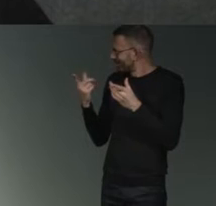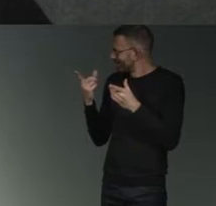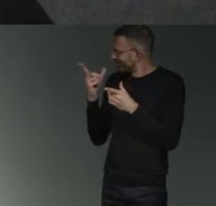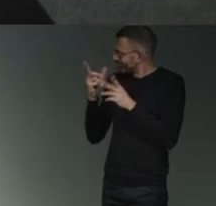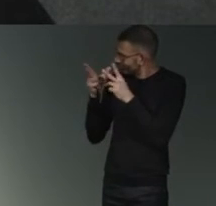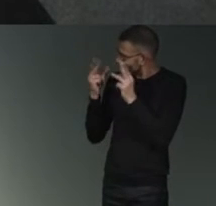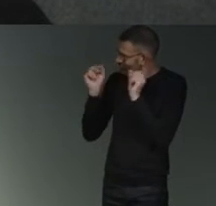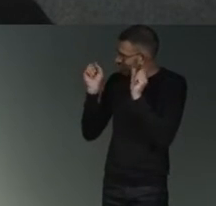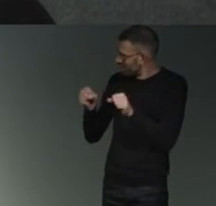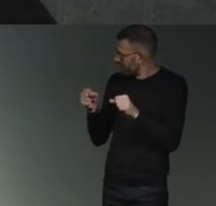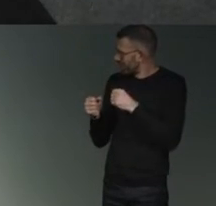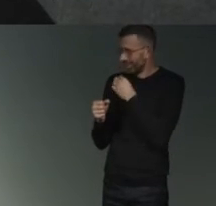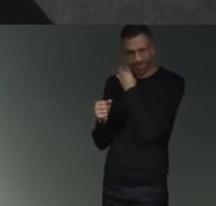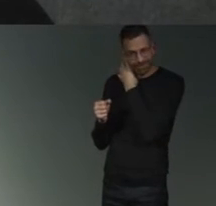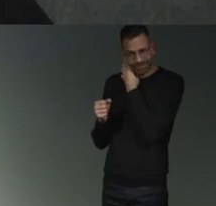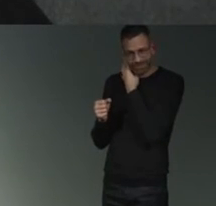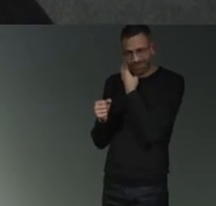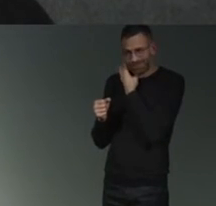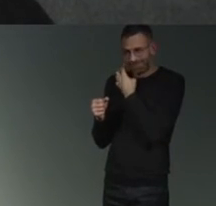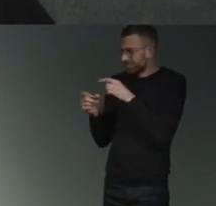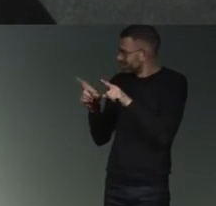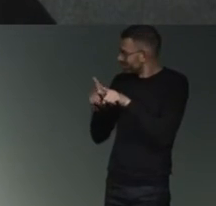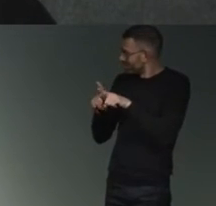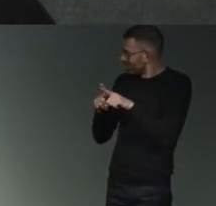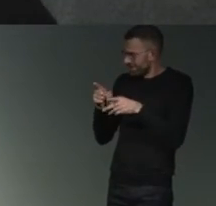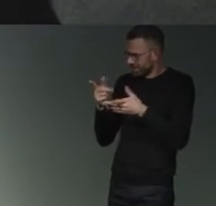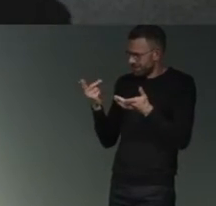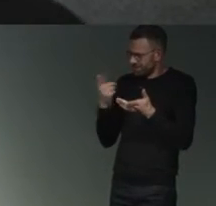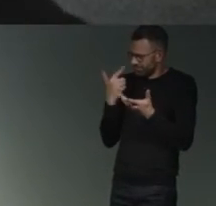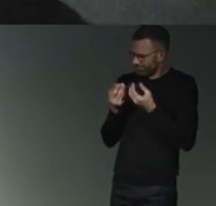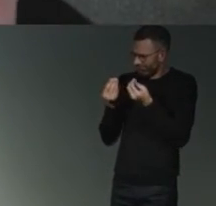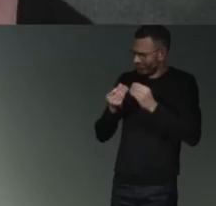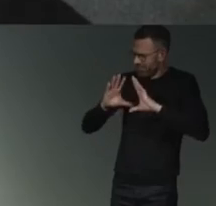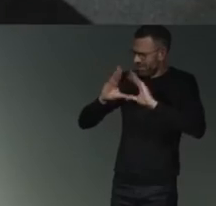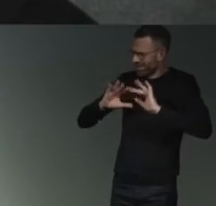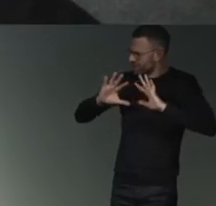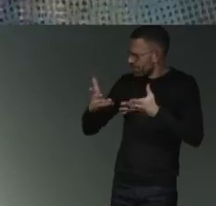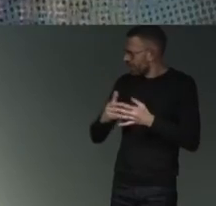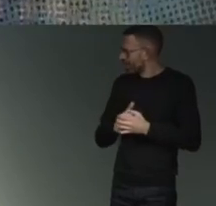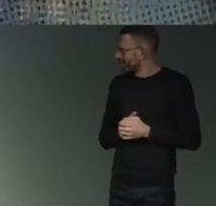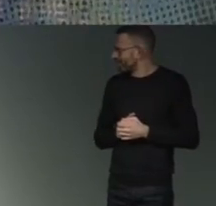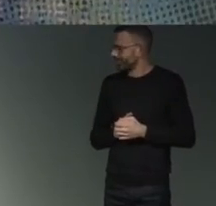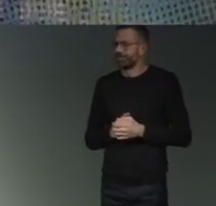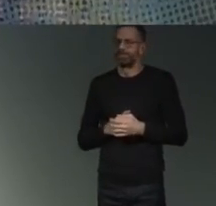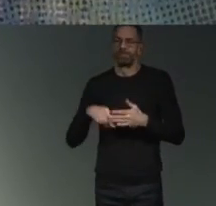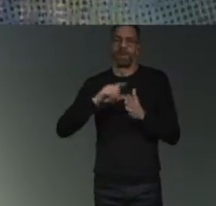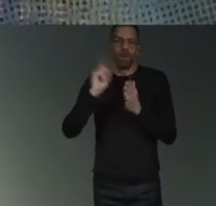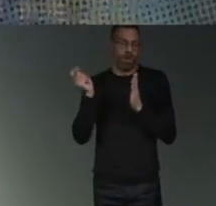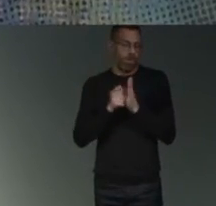décides de le mettre, enfin, pas au centre en tout cas, mais de lui donner autant d'importance? Alors, c'était pendant la